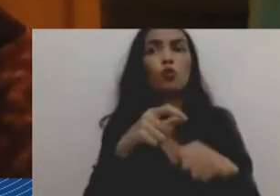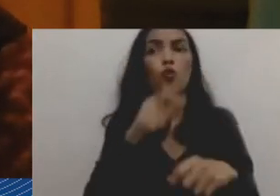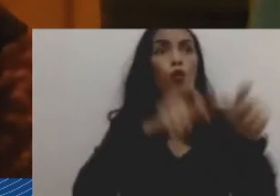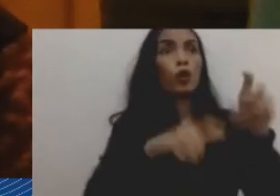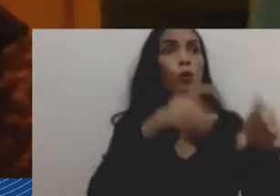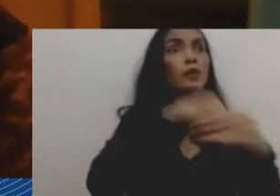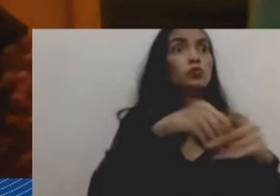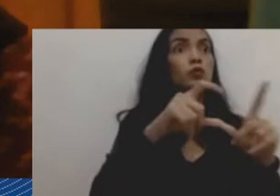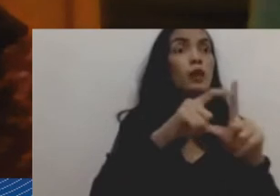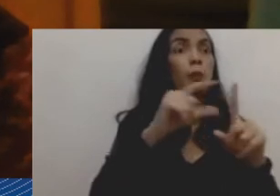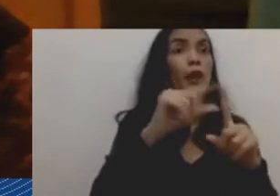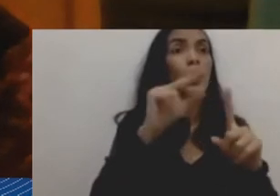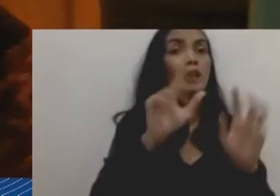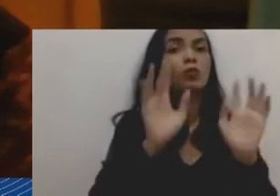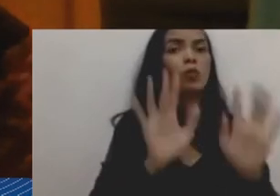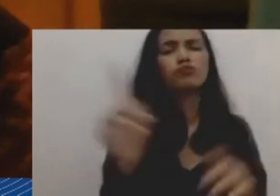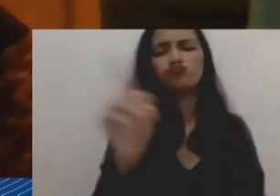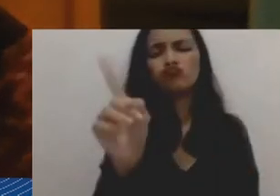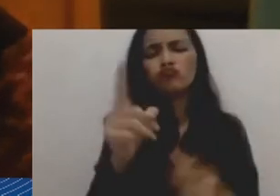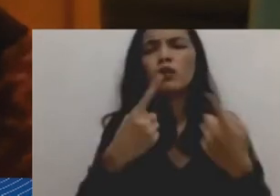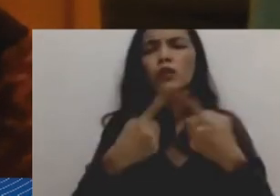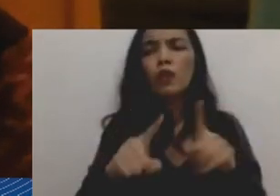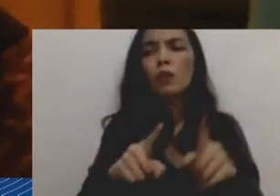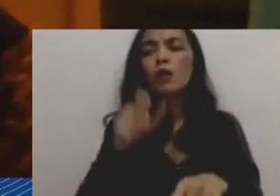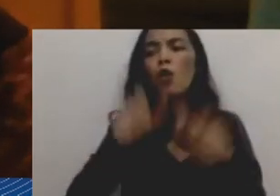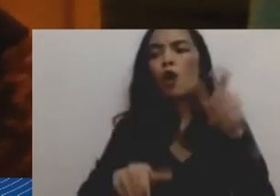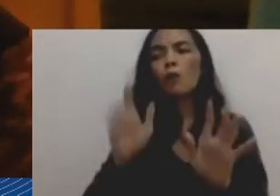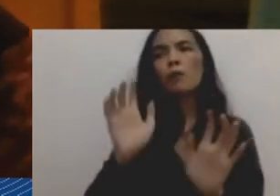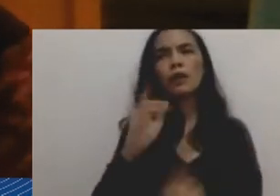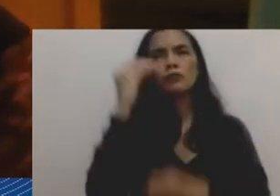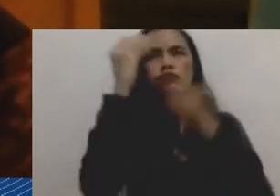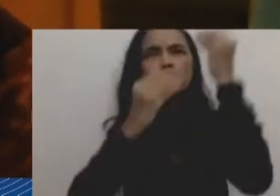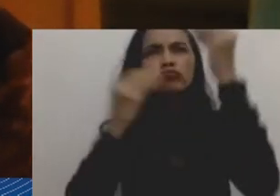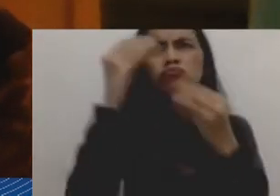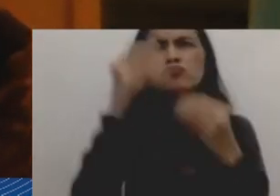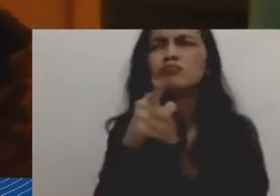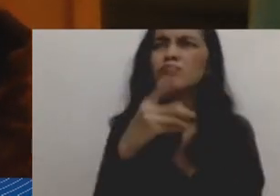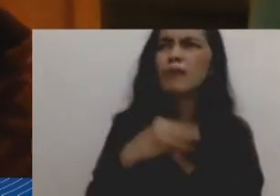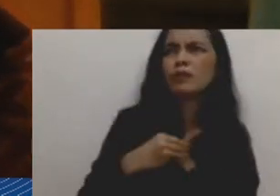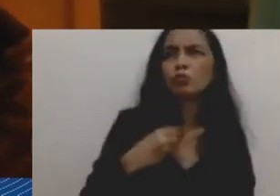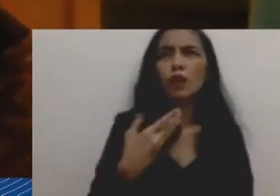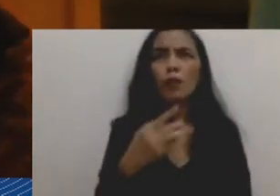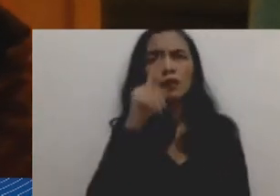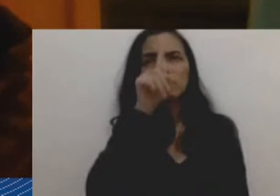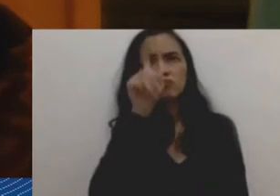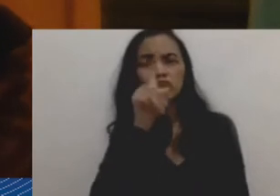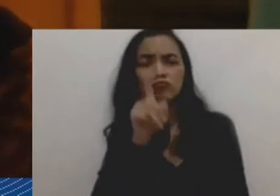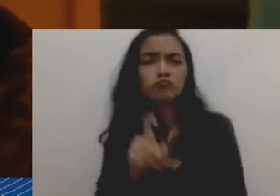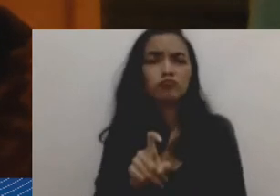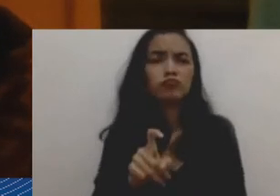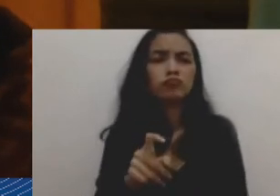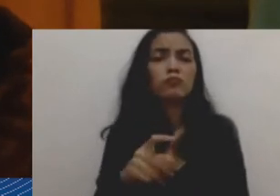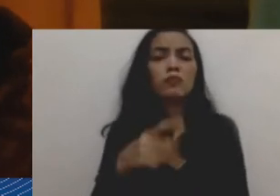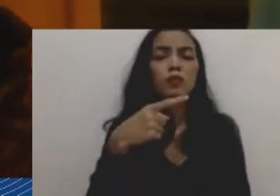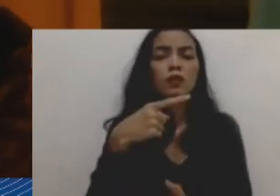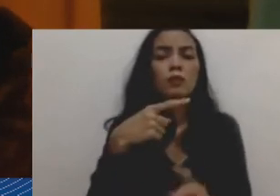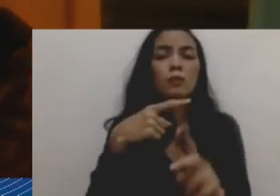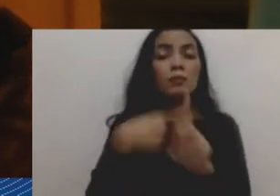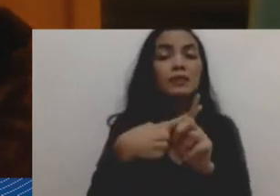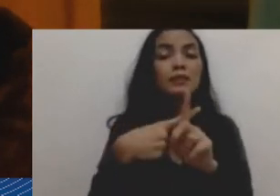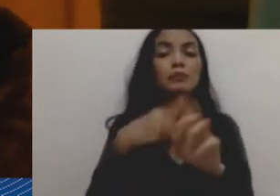juga banyak orang yang mempertanyakan hal-hal itu, di samping banyak juga